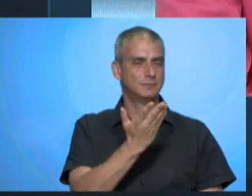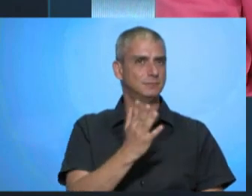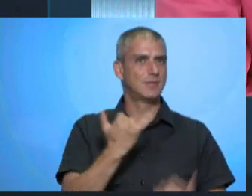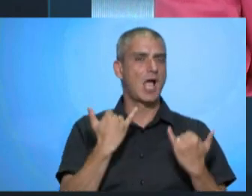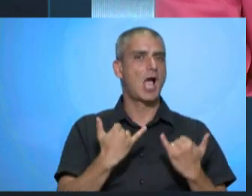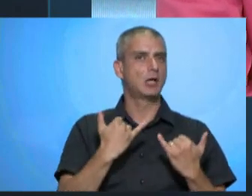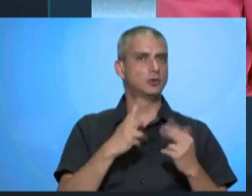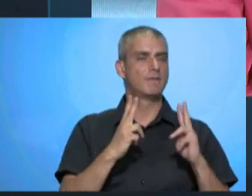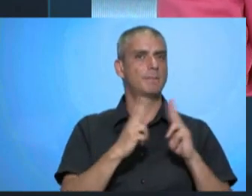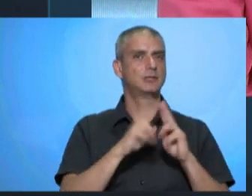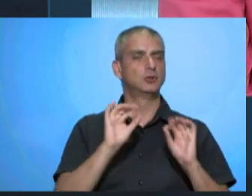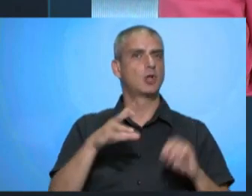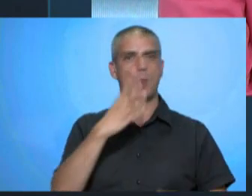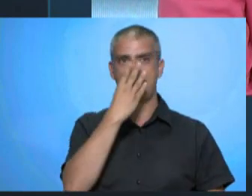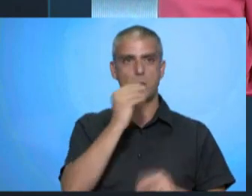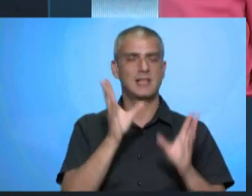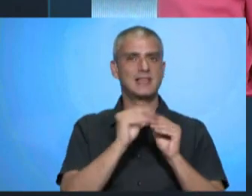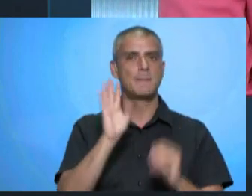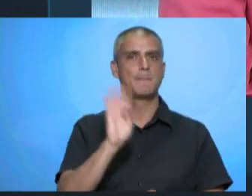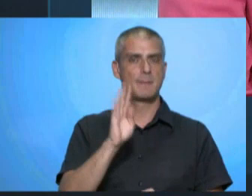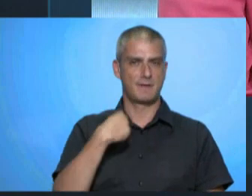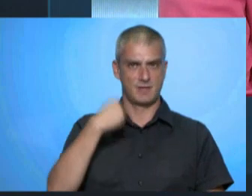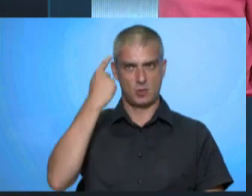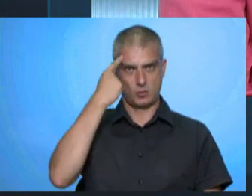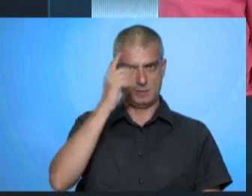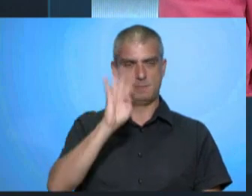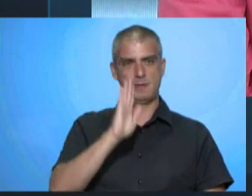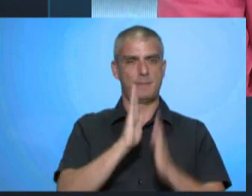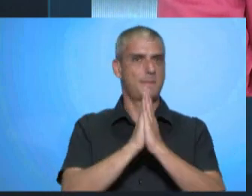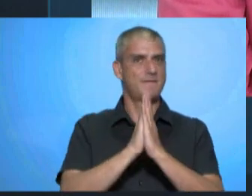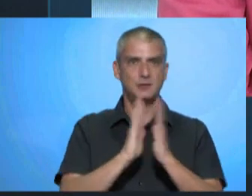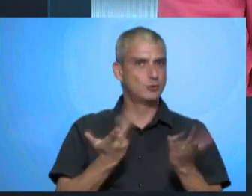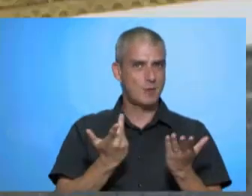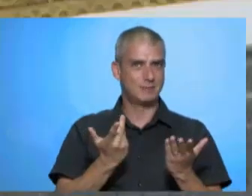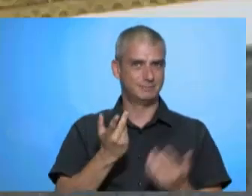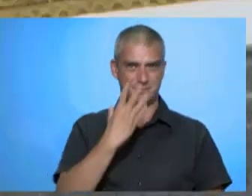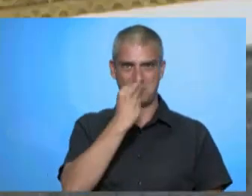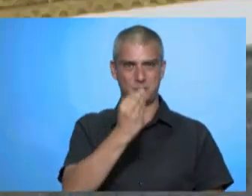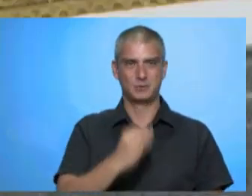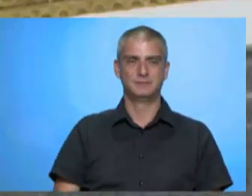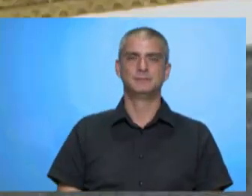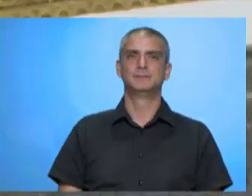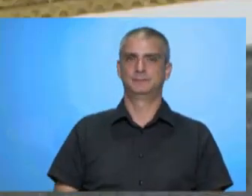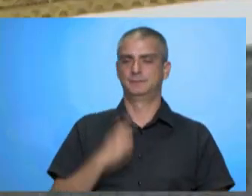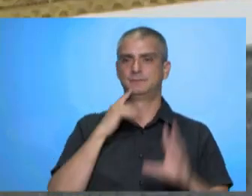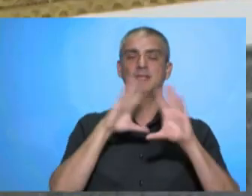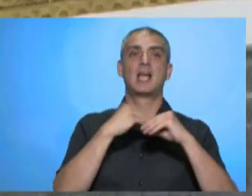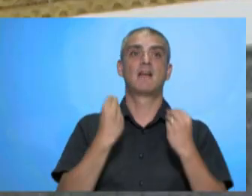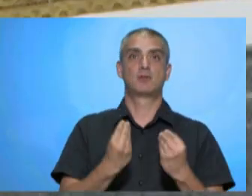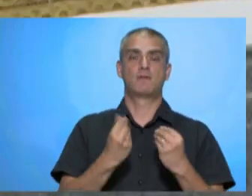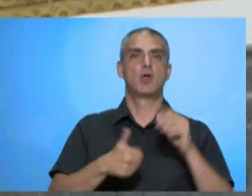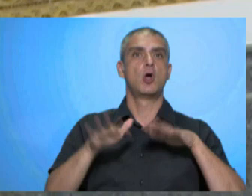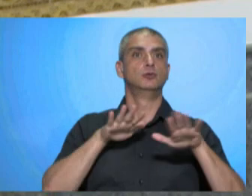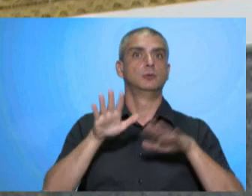זו פגישת פוטין נתניהו, ואנחנו יודעים מה נתניהו מבקש מפוטין. ערב טוב כאן מהקרמלין, ראש